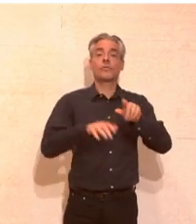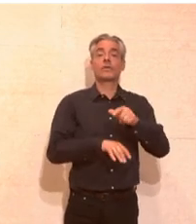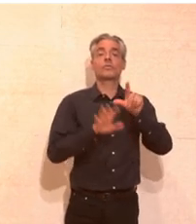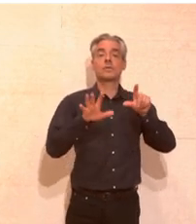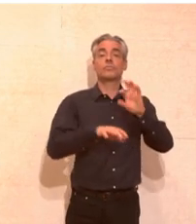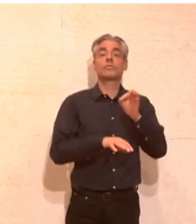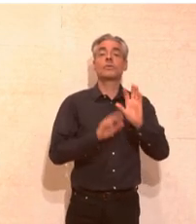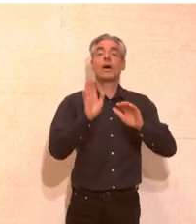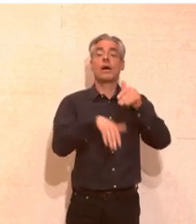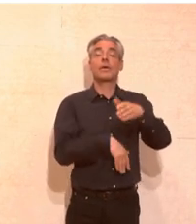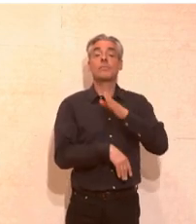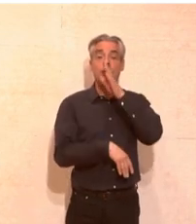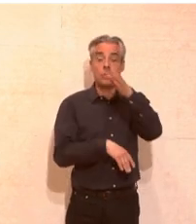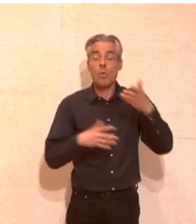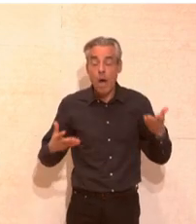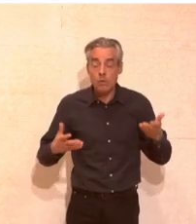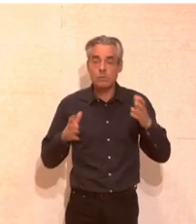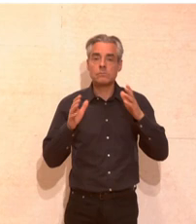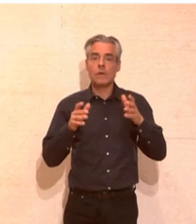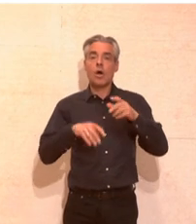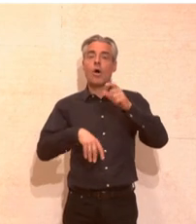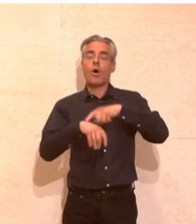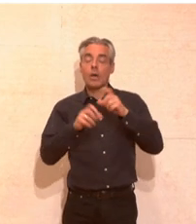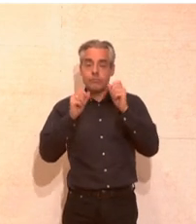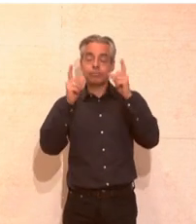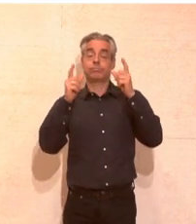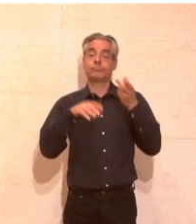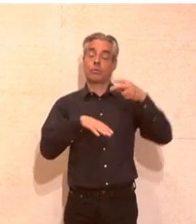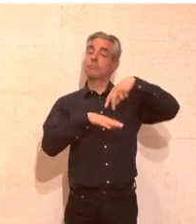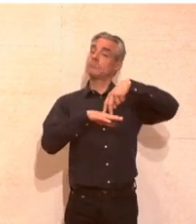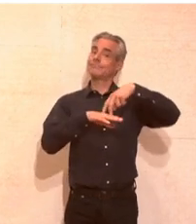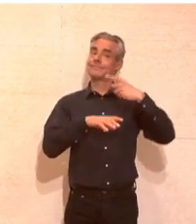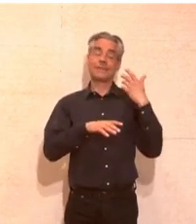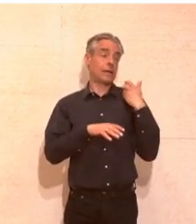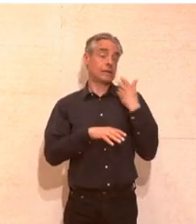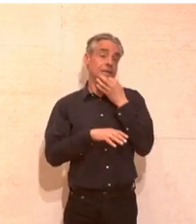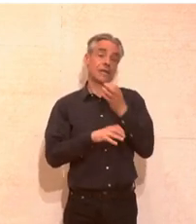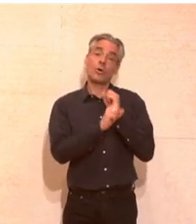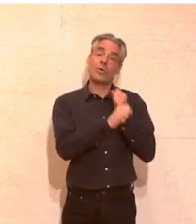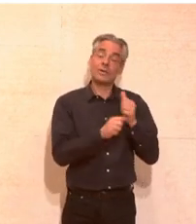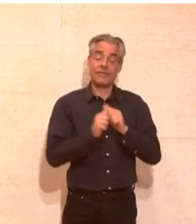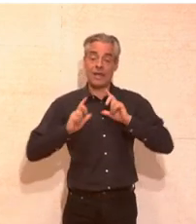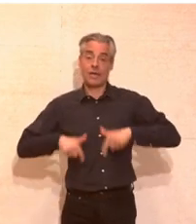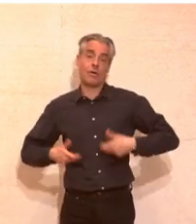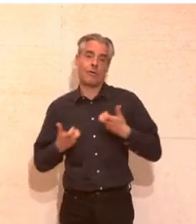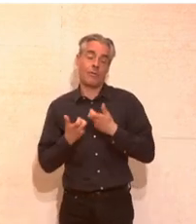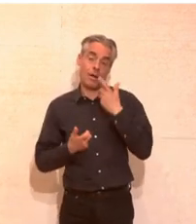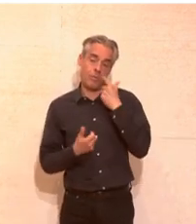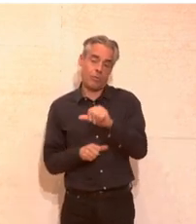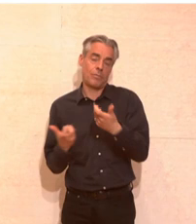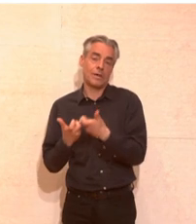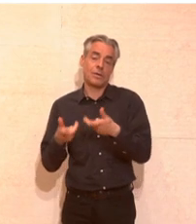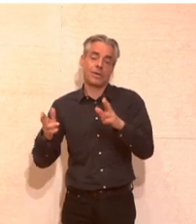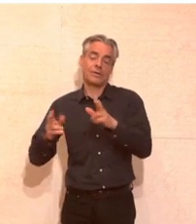se couchent après minuit. Les horaires de lever, alors là, je vous parlais de contraintes tout à l'heure avec l'école. Ben, on voit bien qu'en